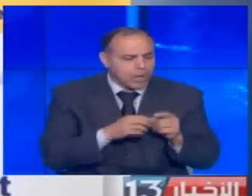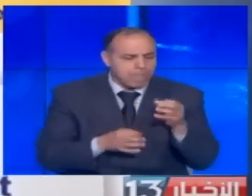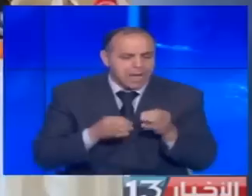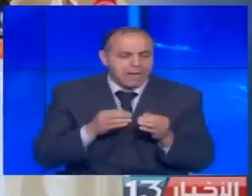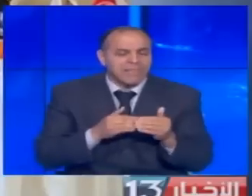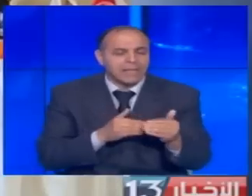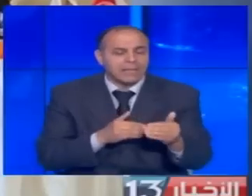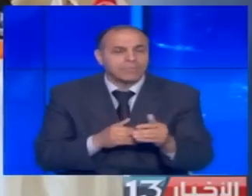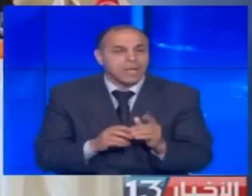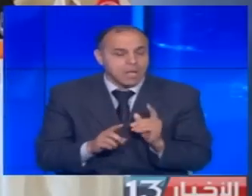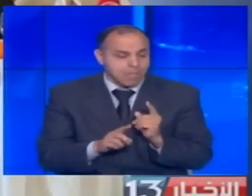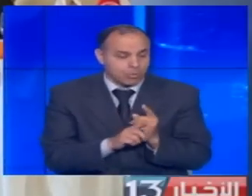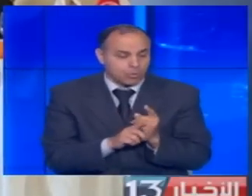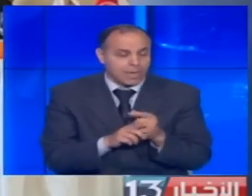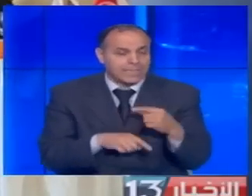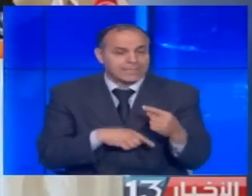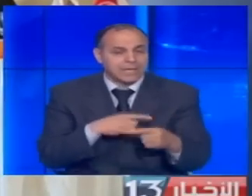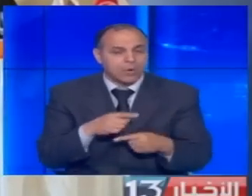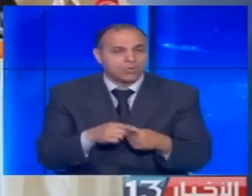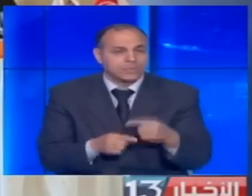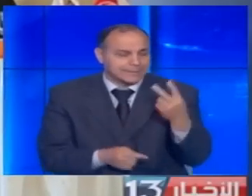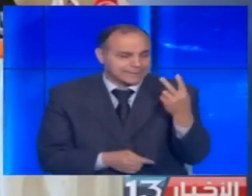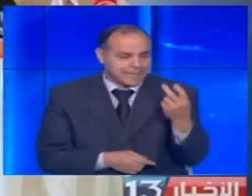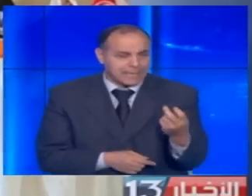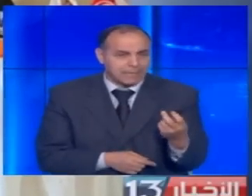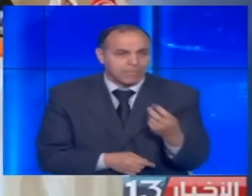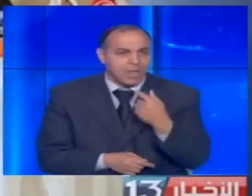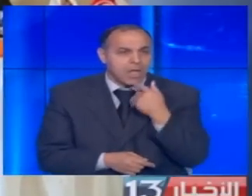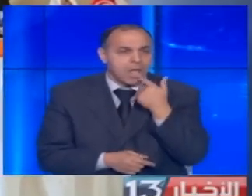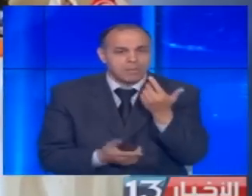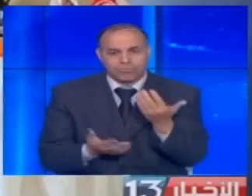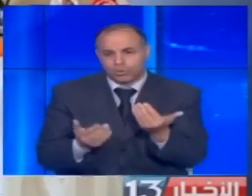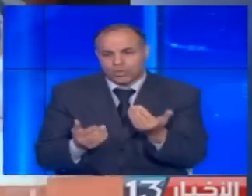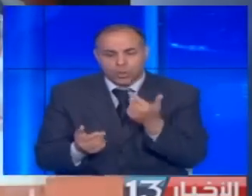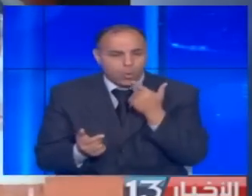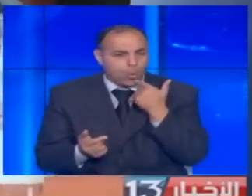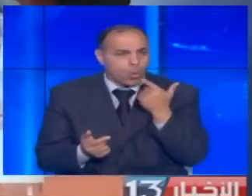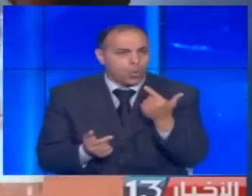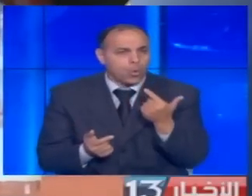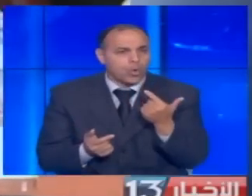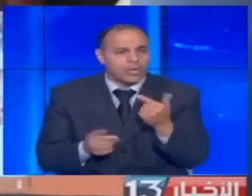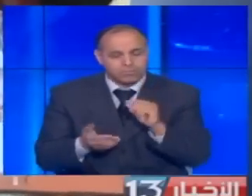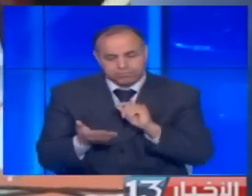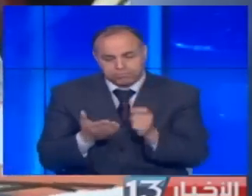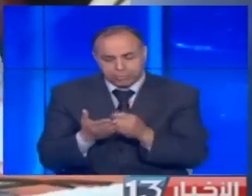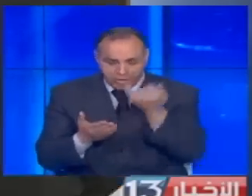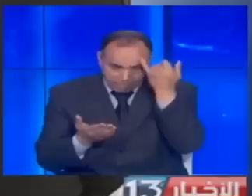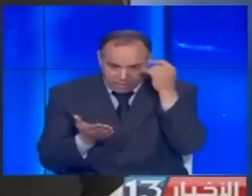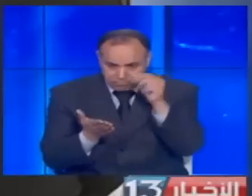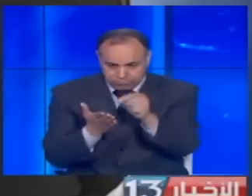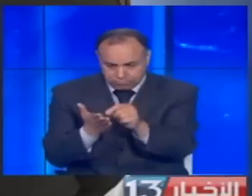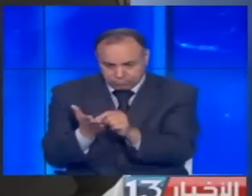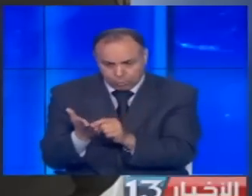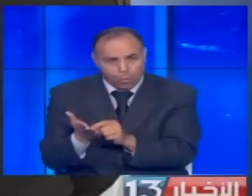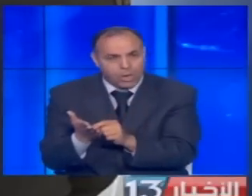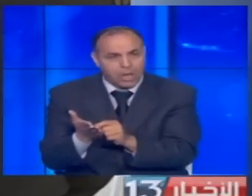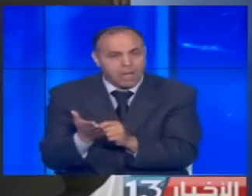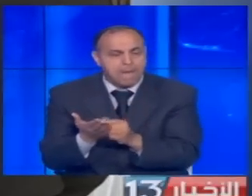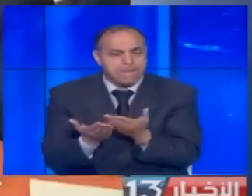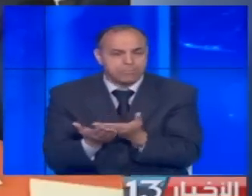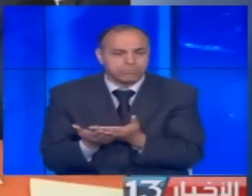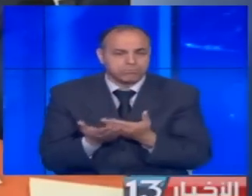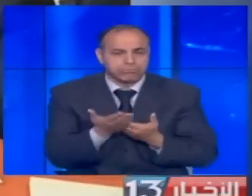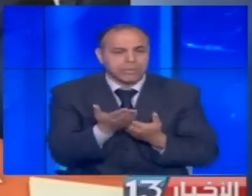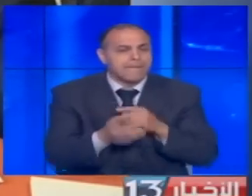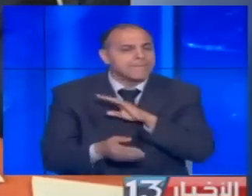التعقيد الملتقيات وصرح لبدا يومين ومن المنتظر ان يبني الى صياغه مقترحات سيتم رفعها الى